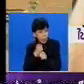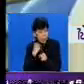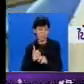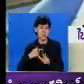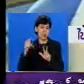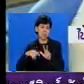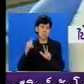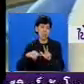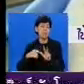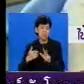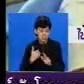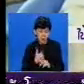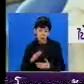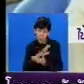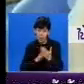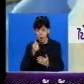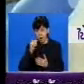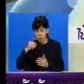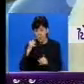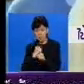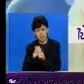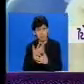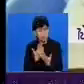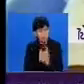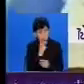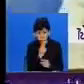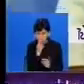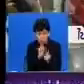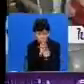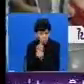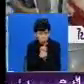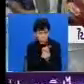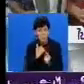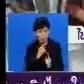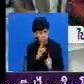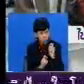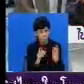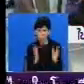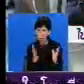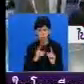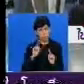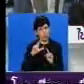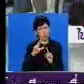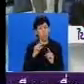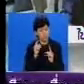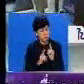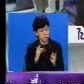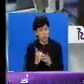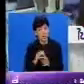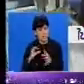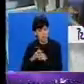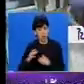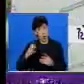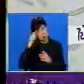3,000 คนทำให้อาร์เจนตินานั้นยังคงเป็นประเทศที่พบผู้ติดเชื้อและมีผู้เสียชีวิตมากเป็นอันดับที่3ของโลกรอง